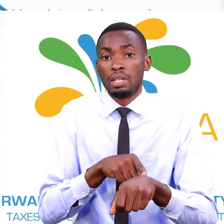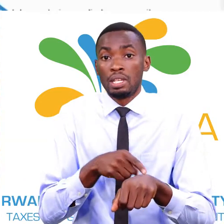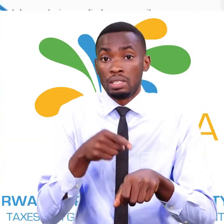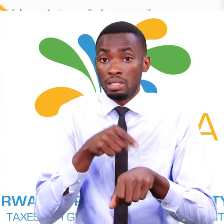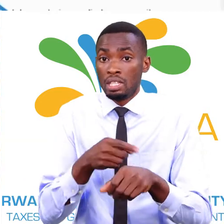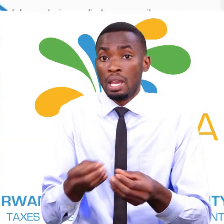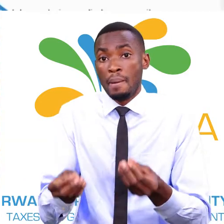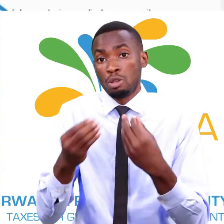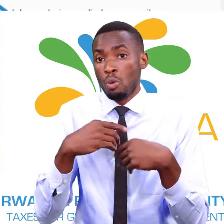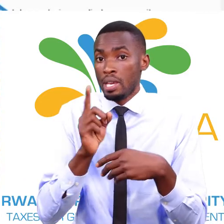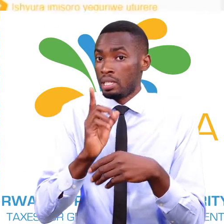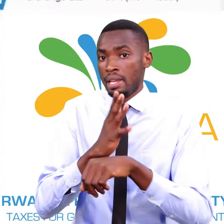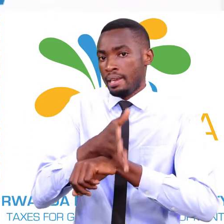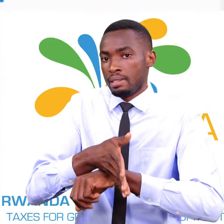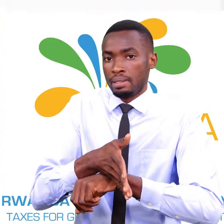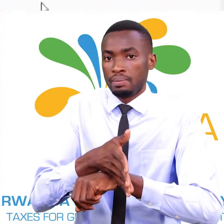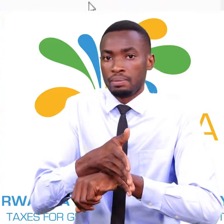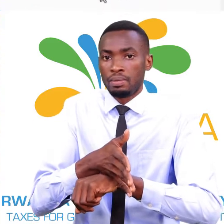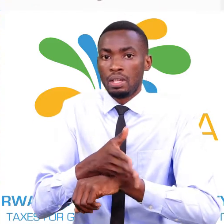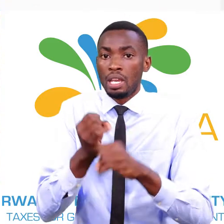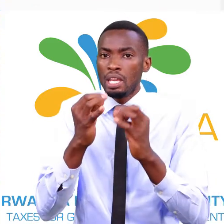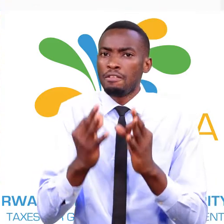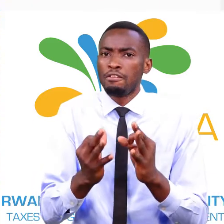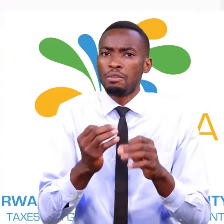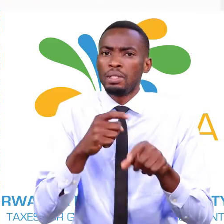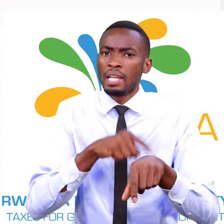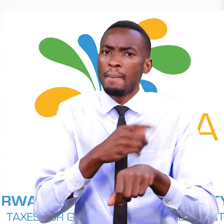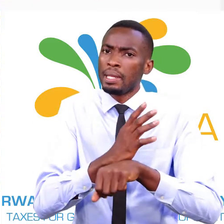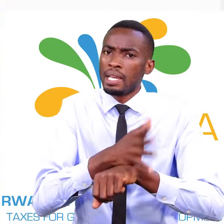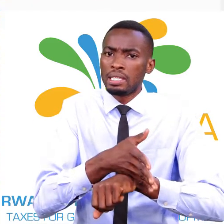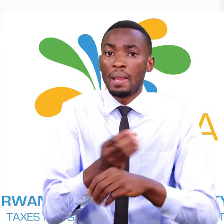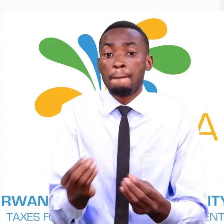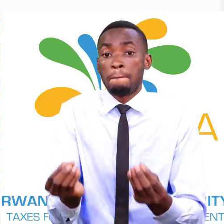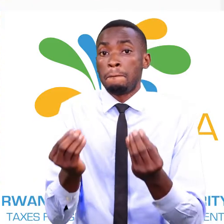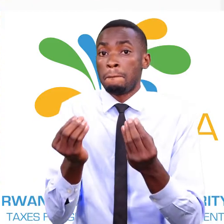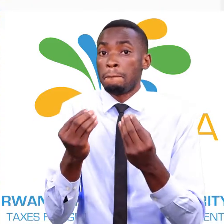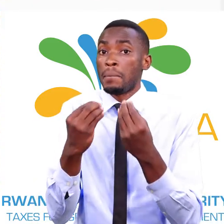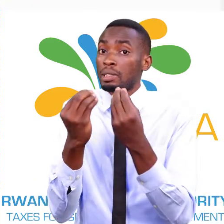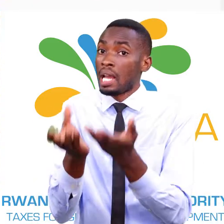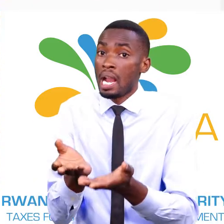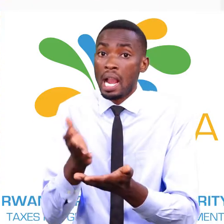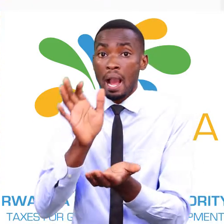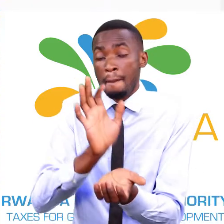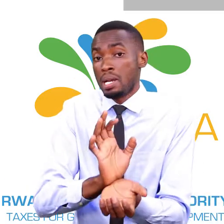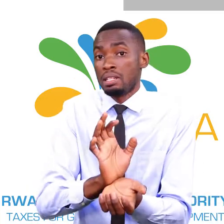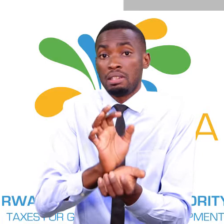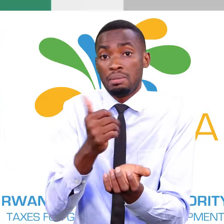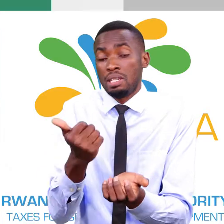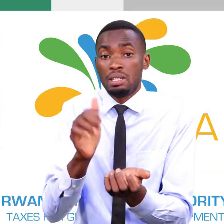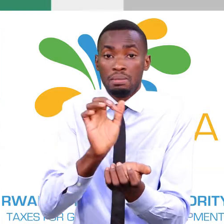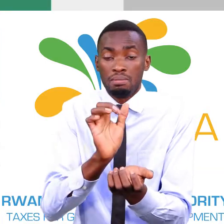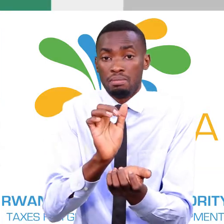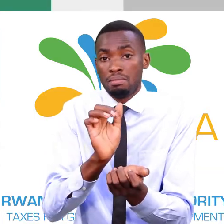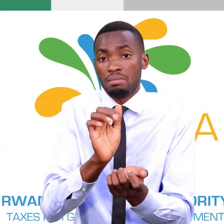mu by'ukuri twongerewe kitararenga kuko iyo kirenze mu by'ukuri birazwi ko hari amande kandi ntabwo twifuza ko mu